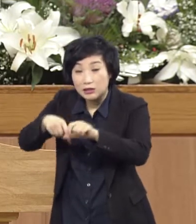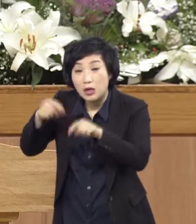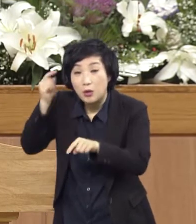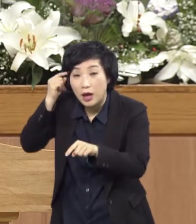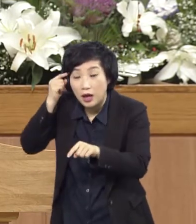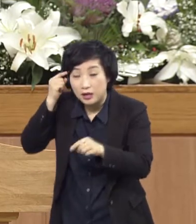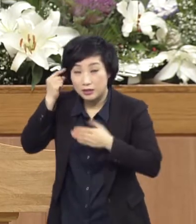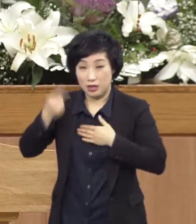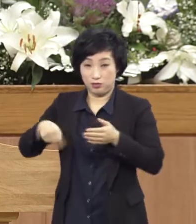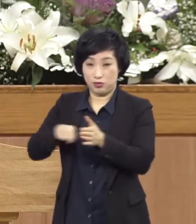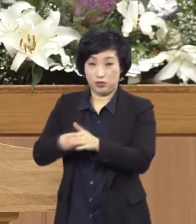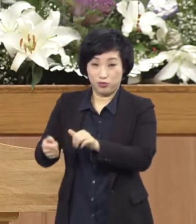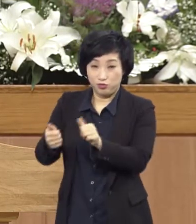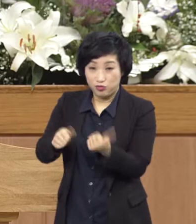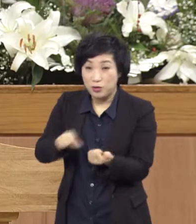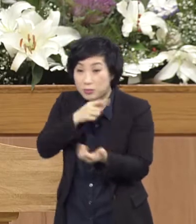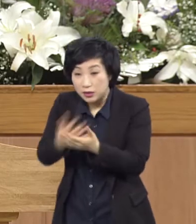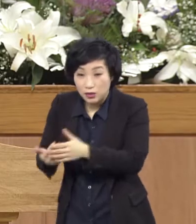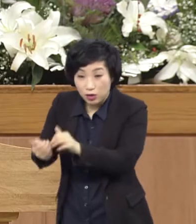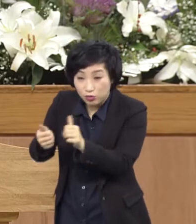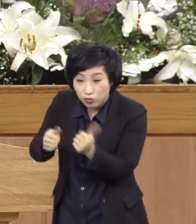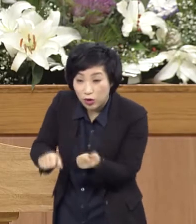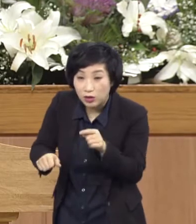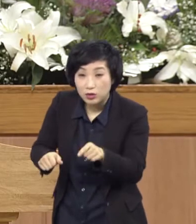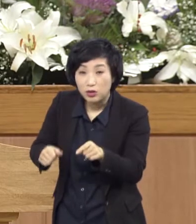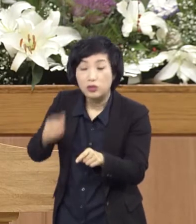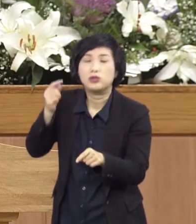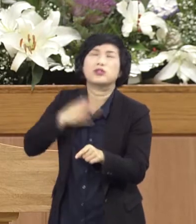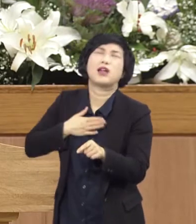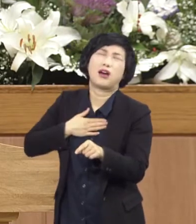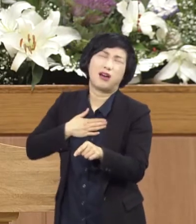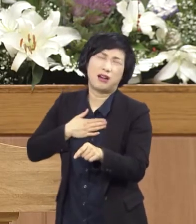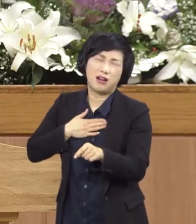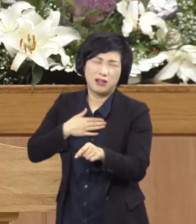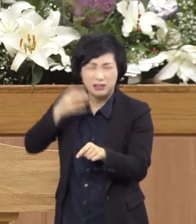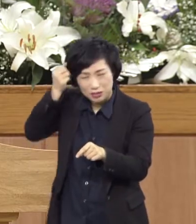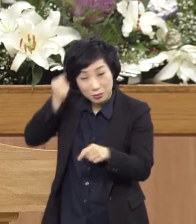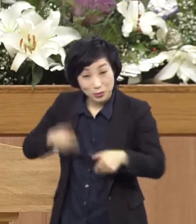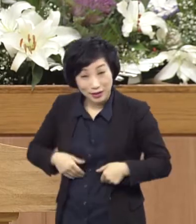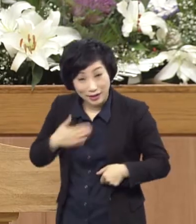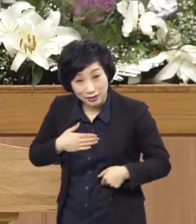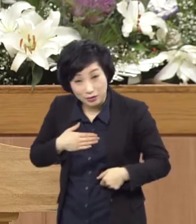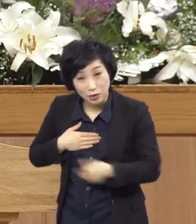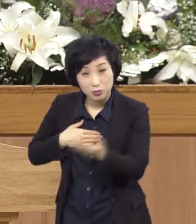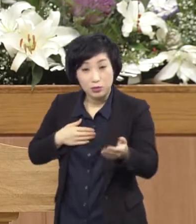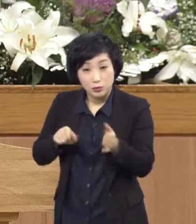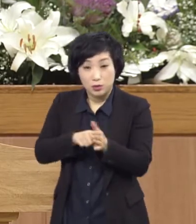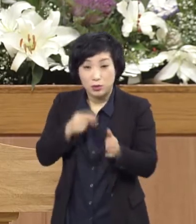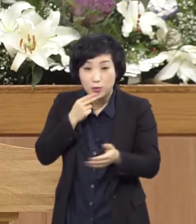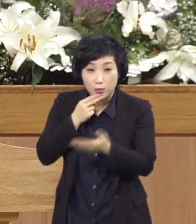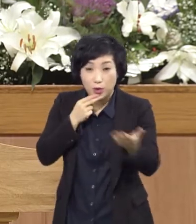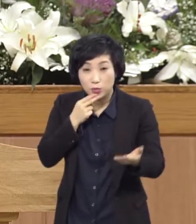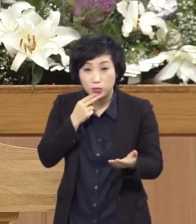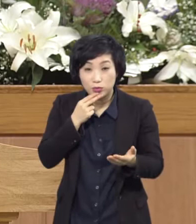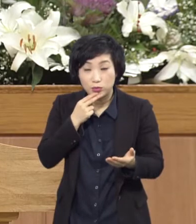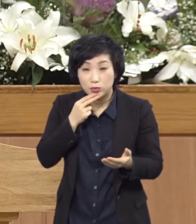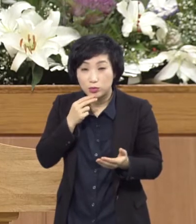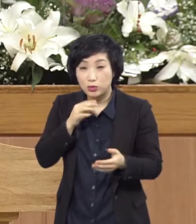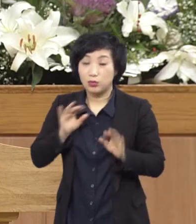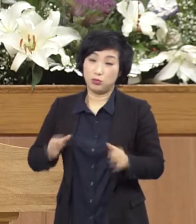위해 죽으시고 피 흘렸다는 사실을 믿지 않거나 없는 자는 성탄이